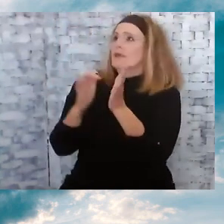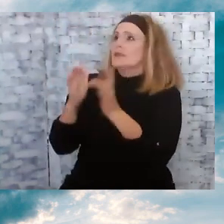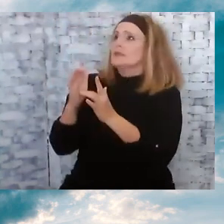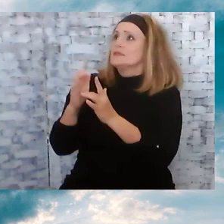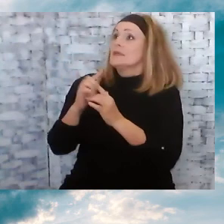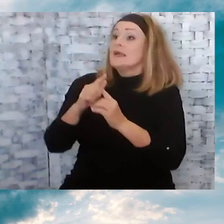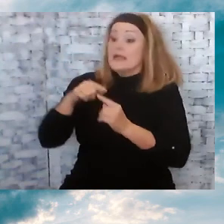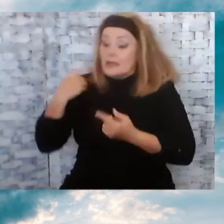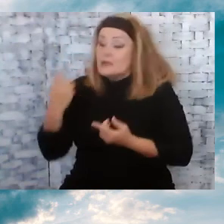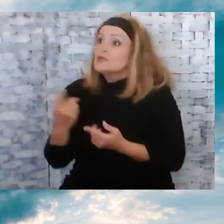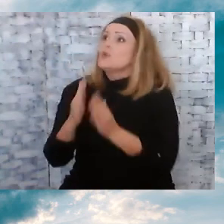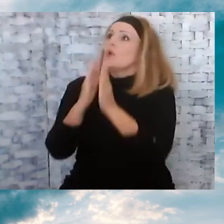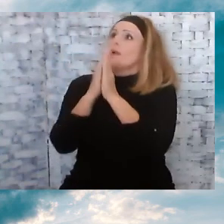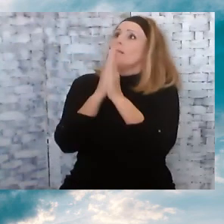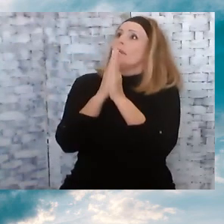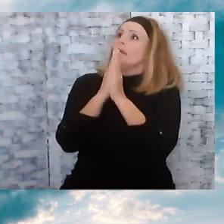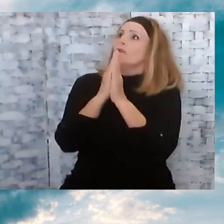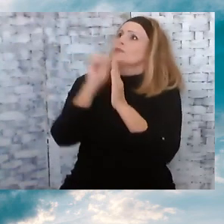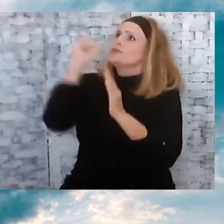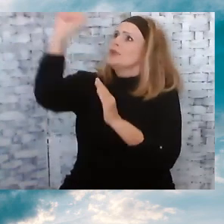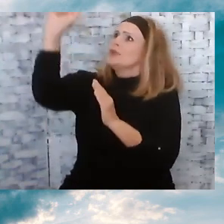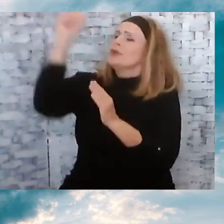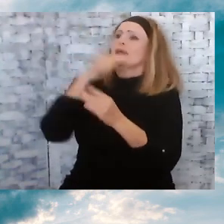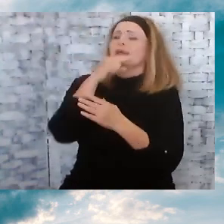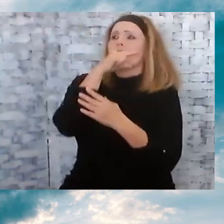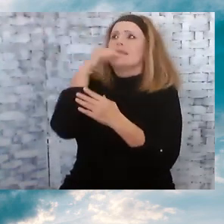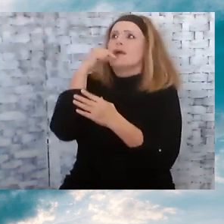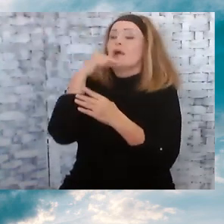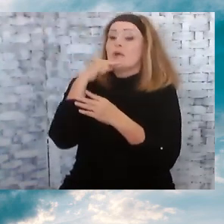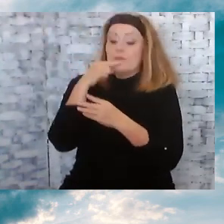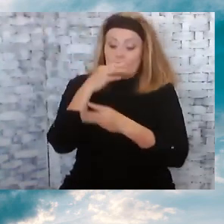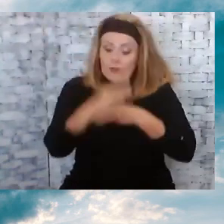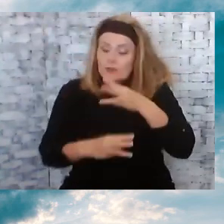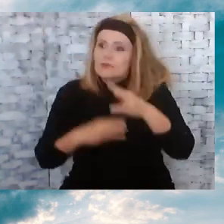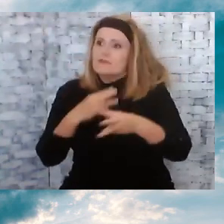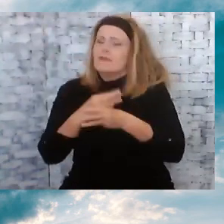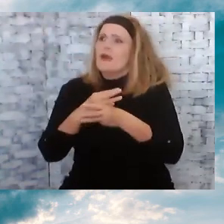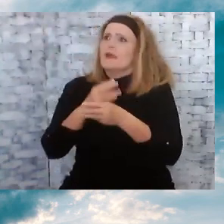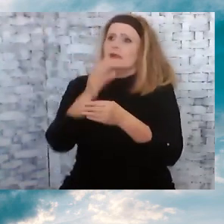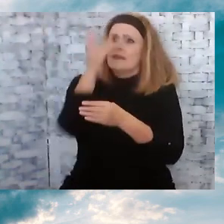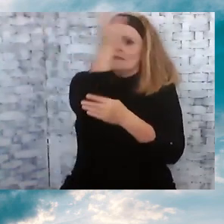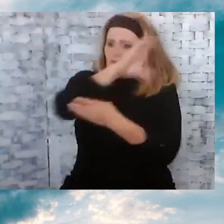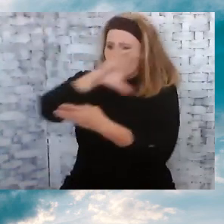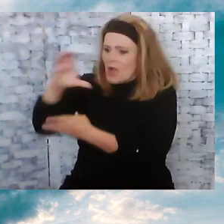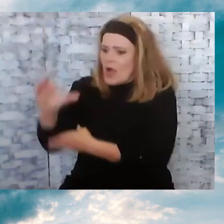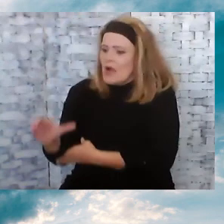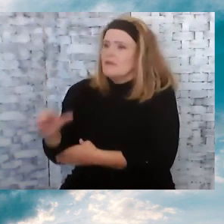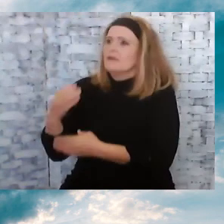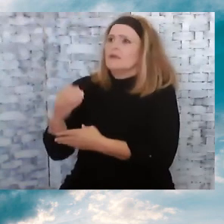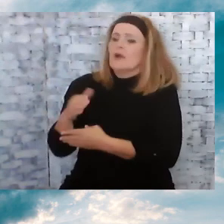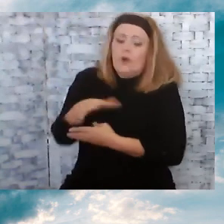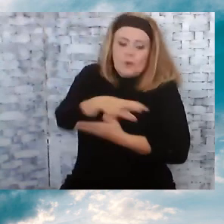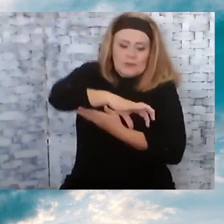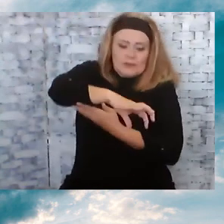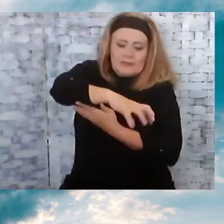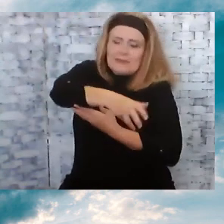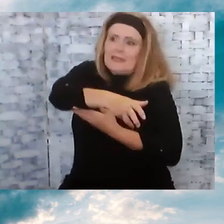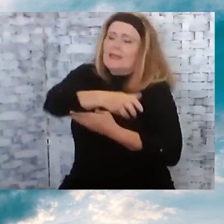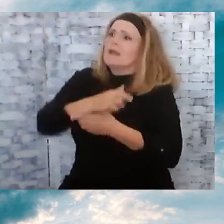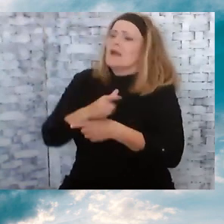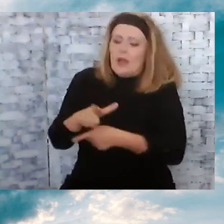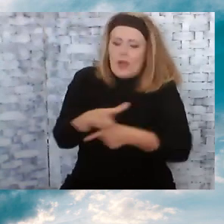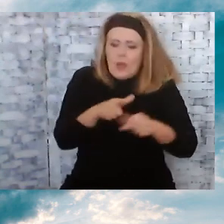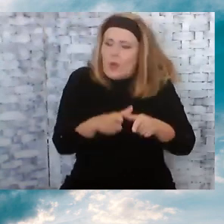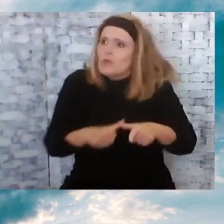Jesus. En so bid ons dan ook in Jesus se naam vir ons wêreld, vir ons kontinent, vir ons land, vir ons